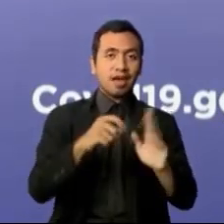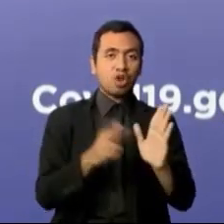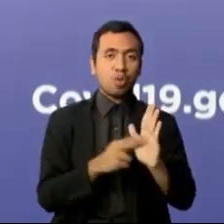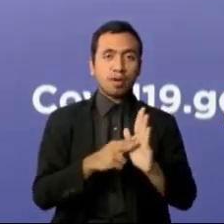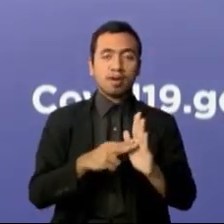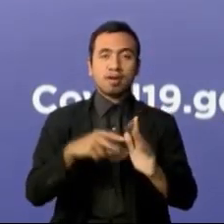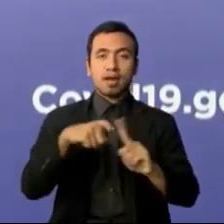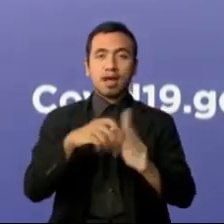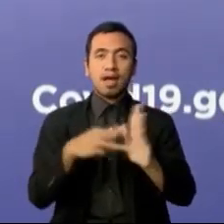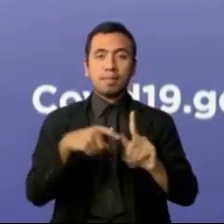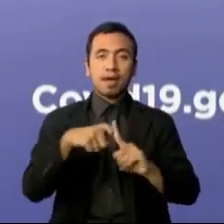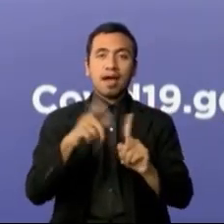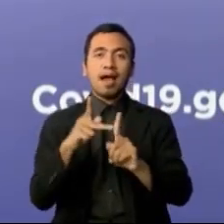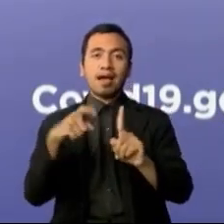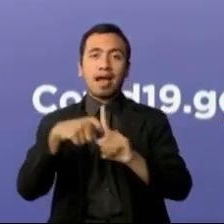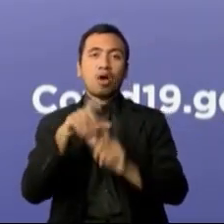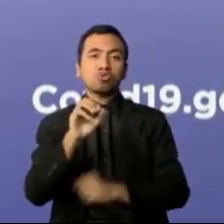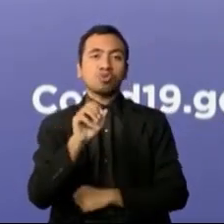kykx